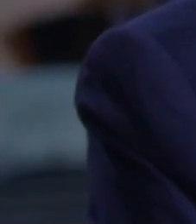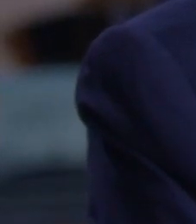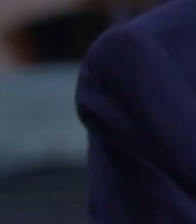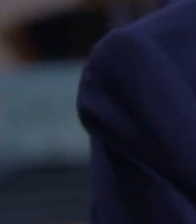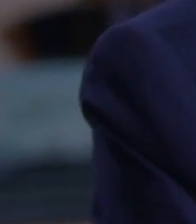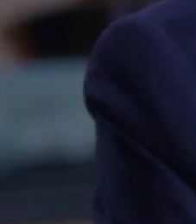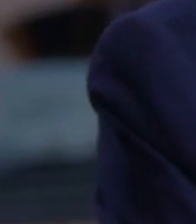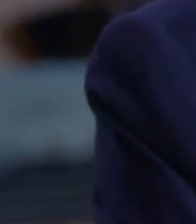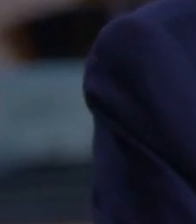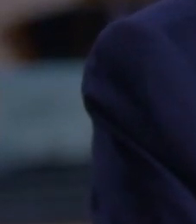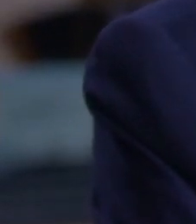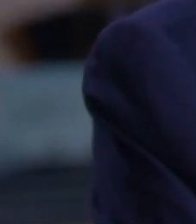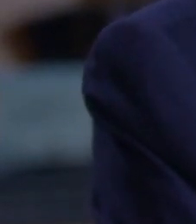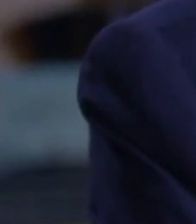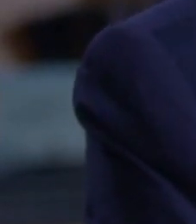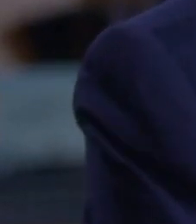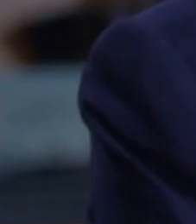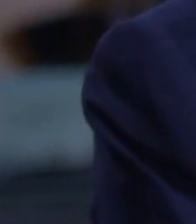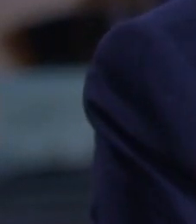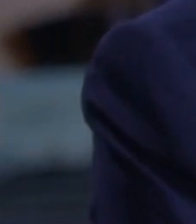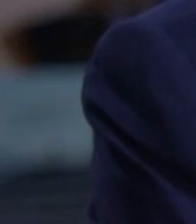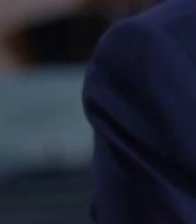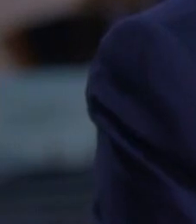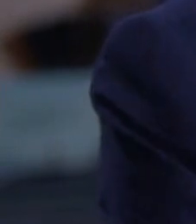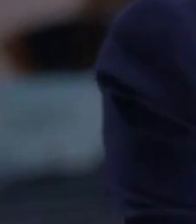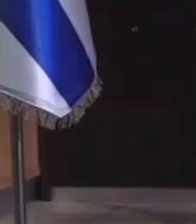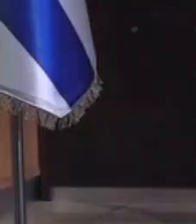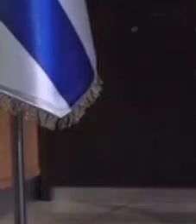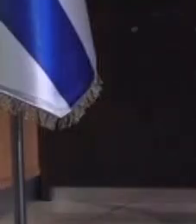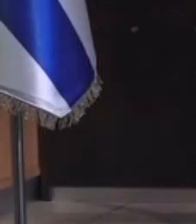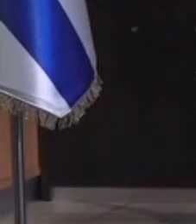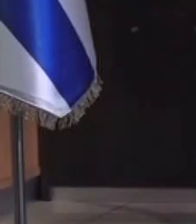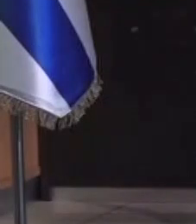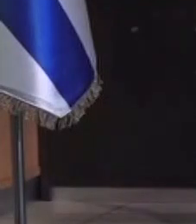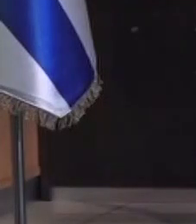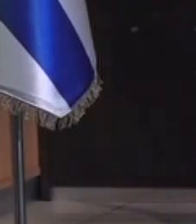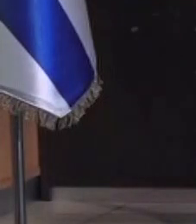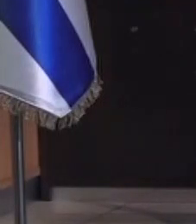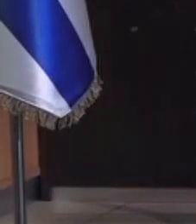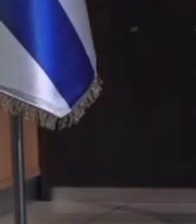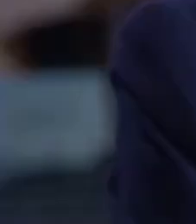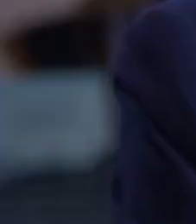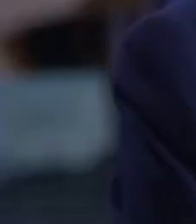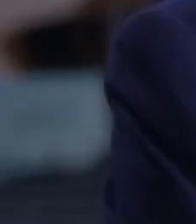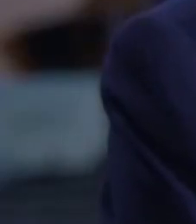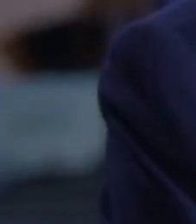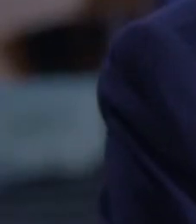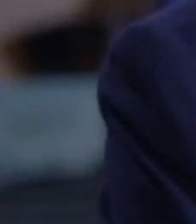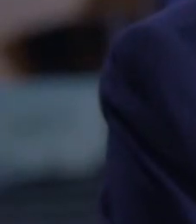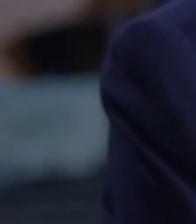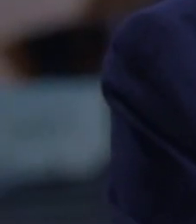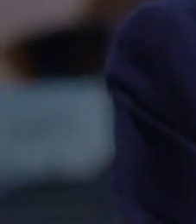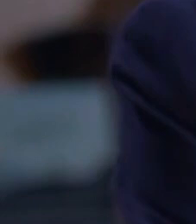במקום השני, המשילות יהיה במקום השלישי, שירותי רווחה הוגנים, את רופאה, את יודעת מה קורה בבתי החולים, צריך להבטיח שזה